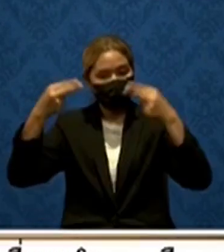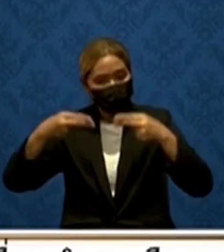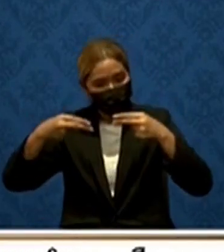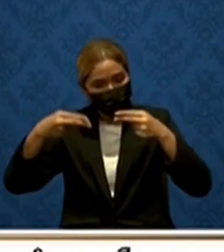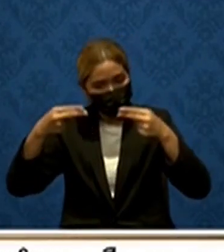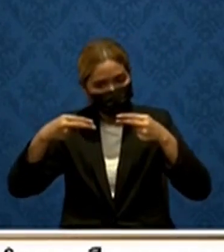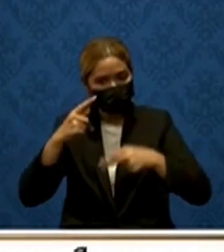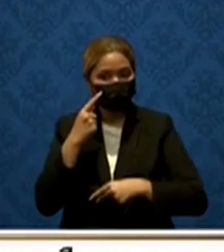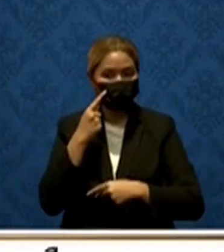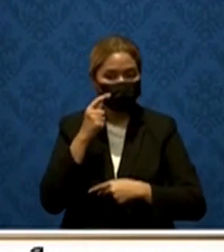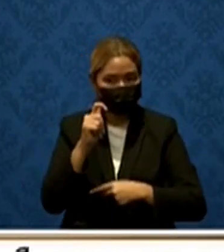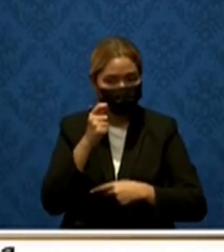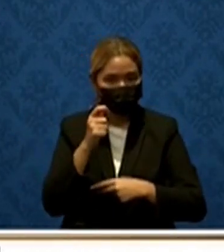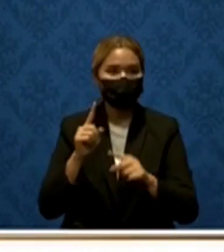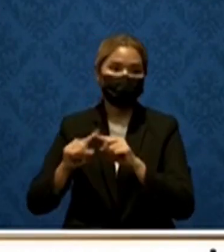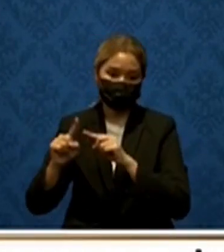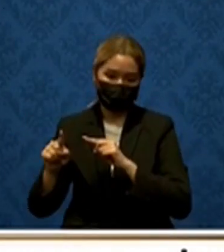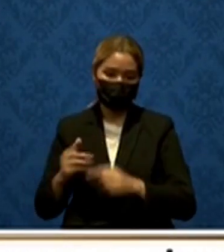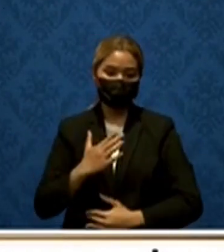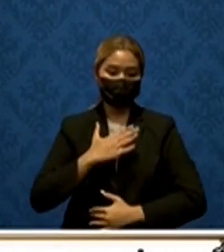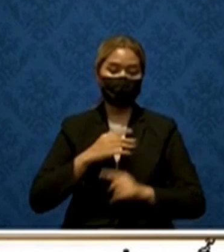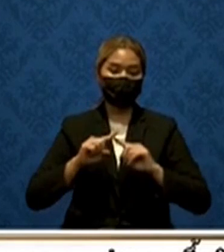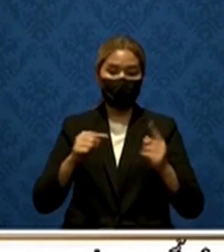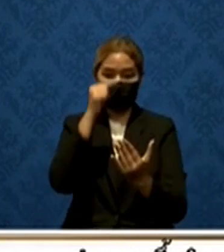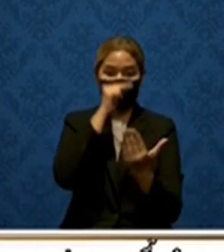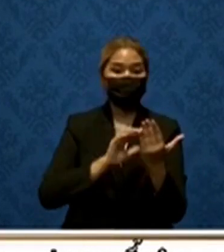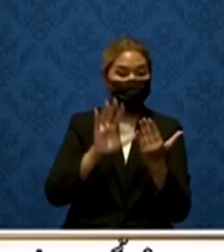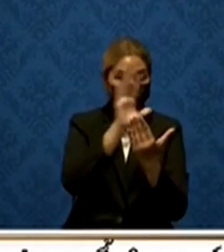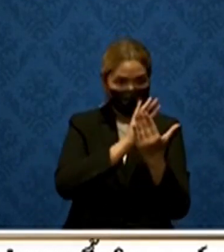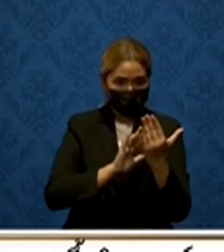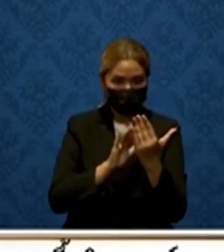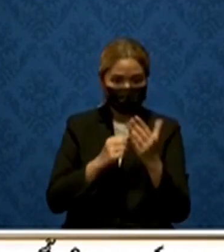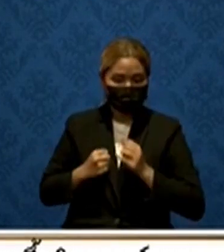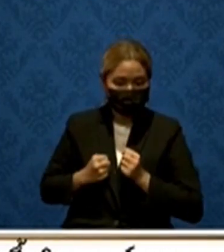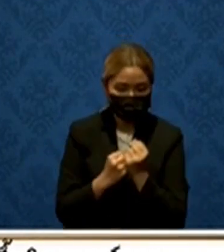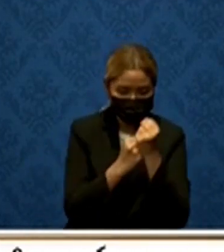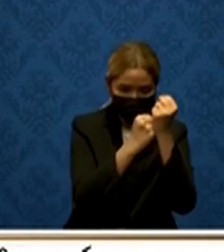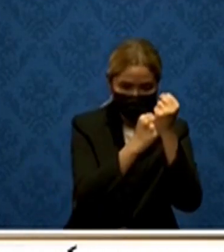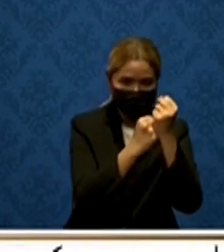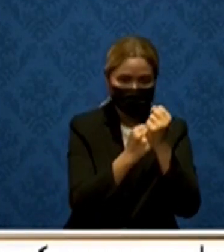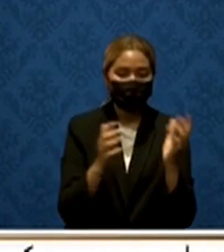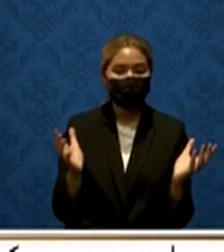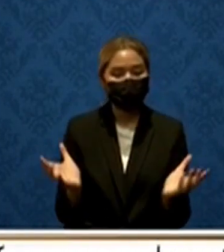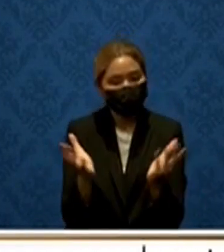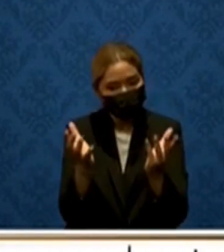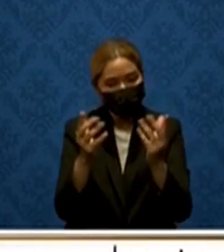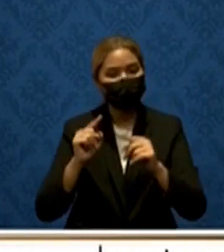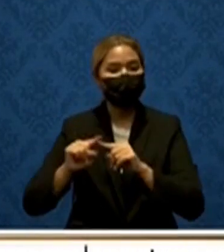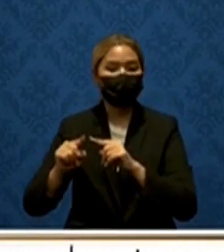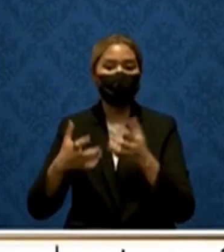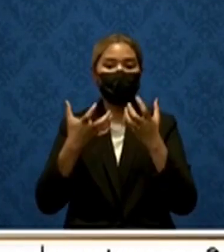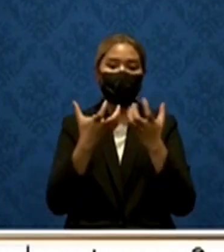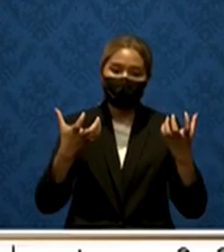ราประเทศไทยเป็หนึ่ ๆ ประเทศ เปี่สามารถ พลกดันการส่ออกฝ่าวิกฤษทั้ง 4-5 วิกฤษนี้